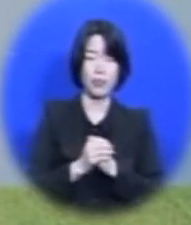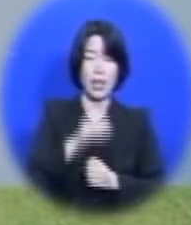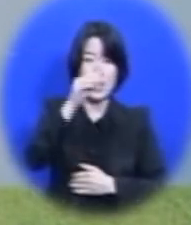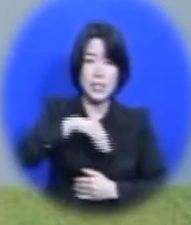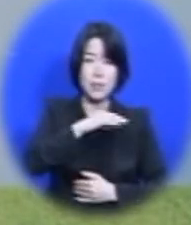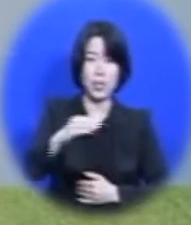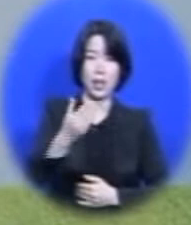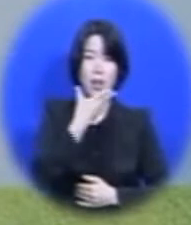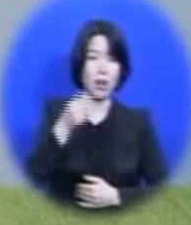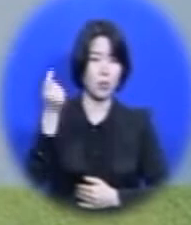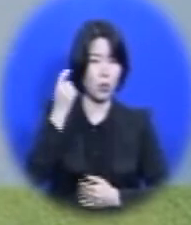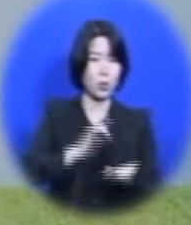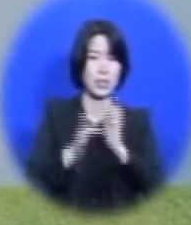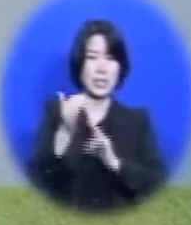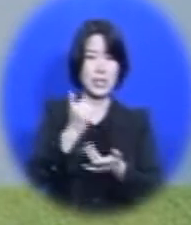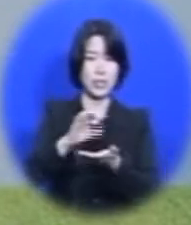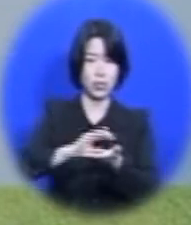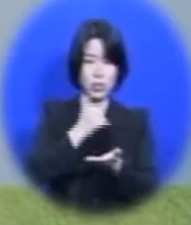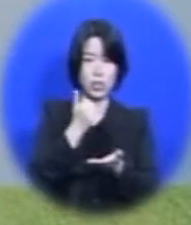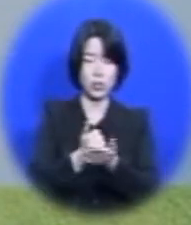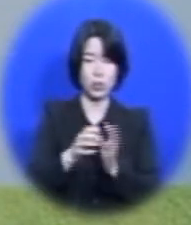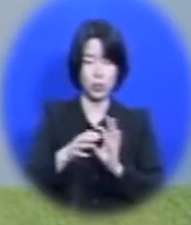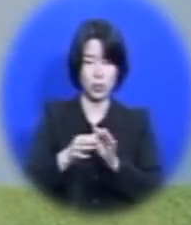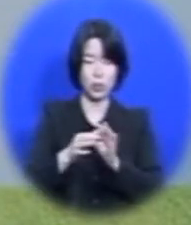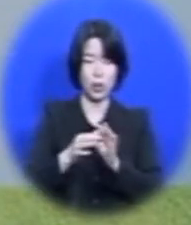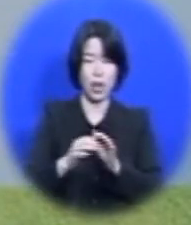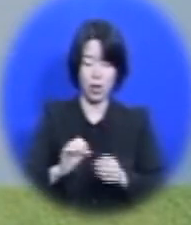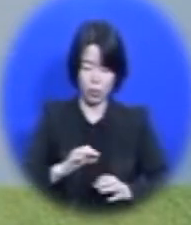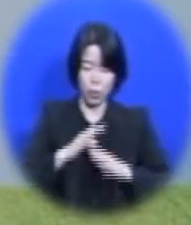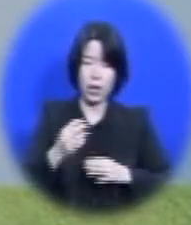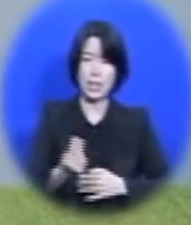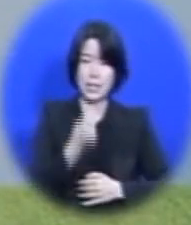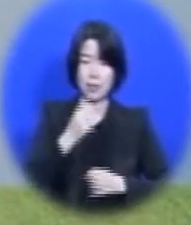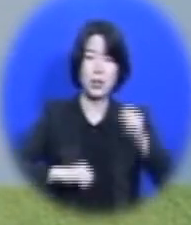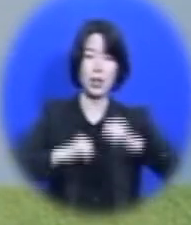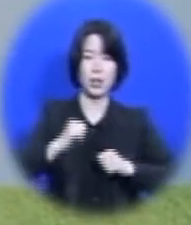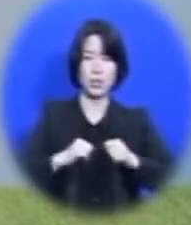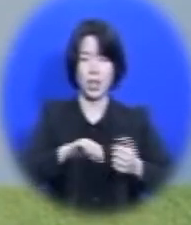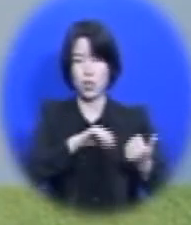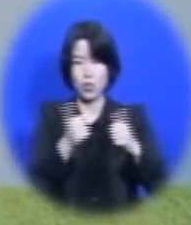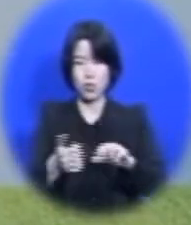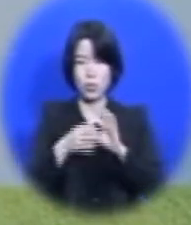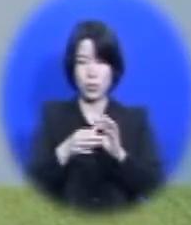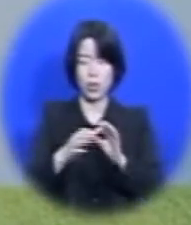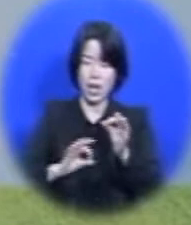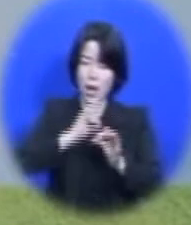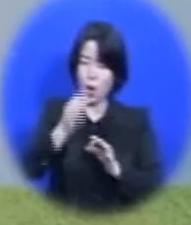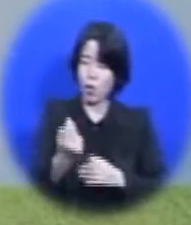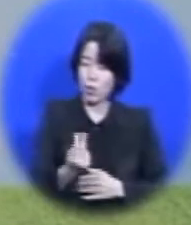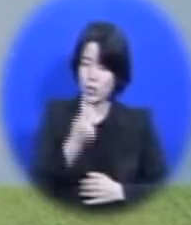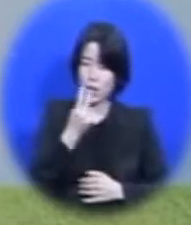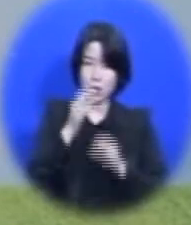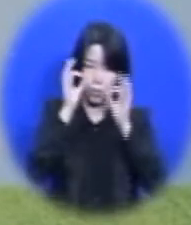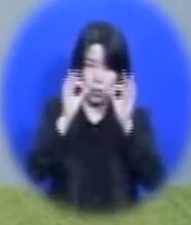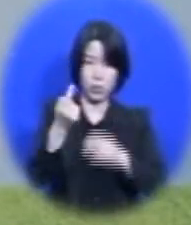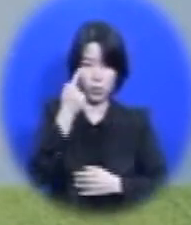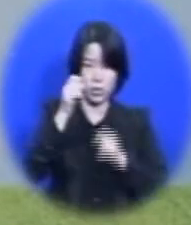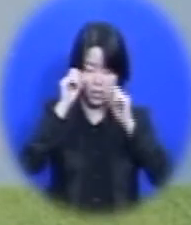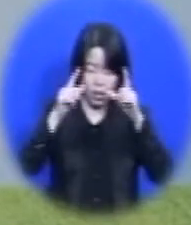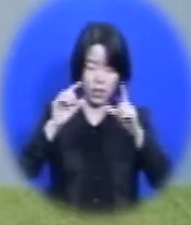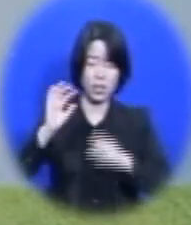십자가의 복음 예수 그리스도로 인한 놀라운 생명의 역사, 죽음을 통하여 영생을 보는 눈이 열리게 되기를